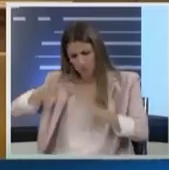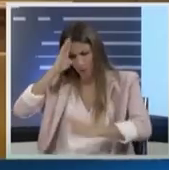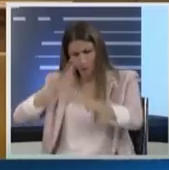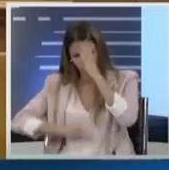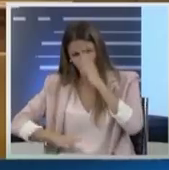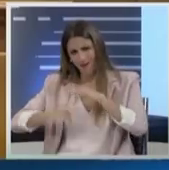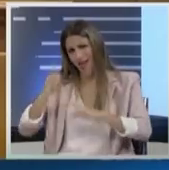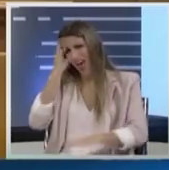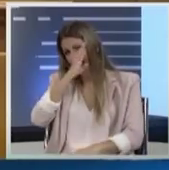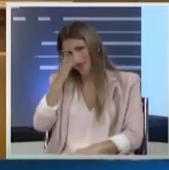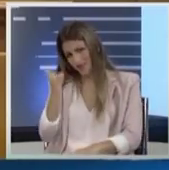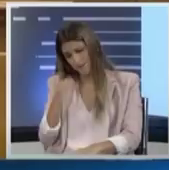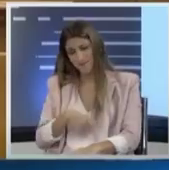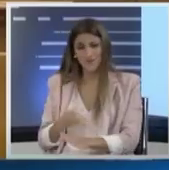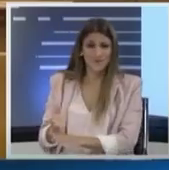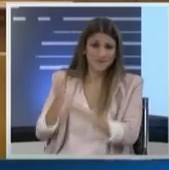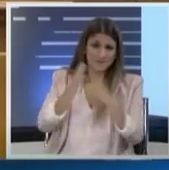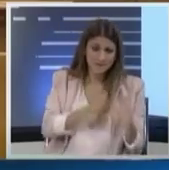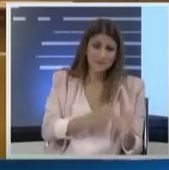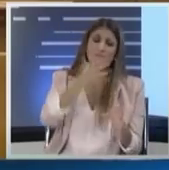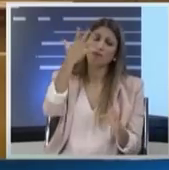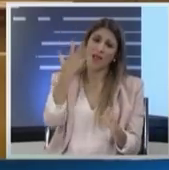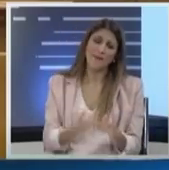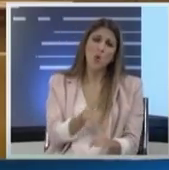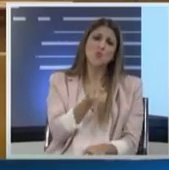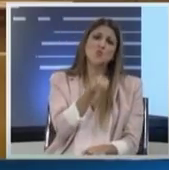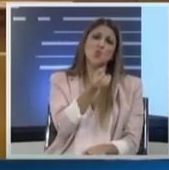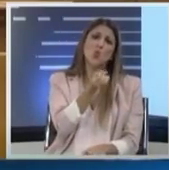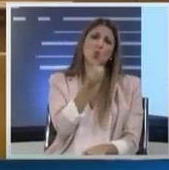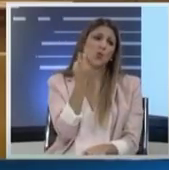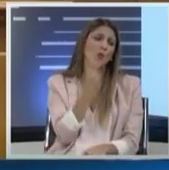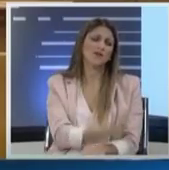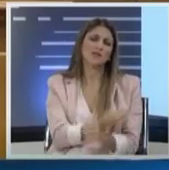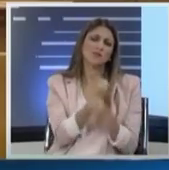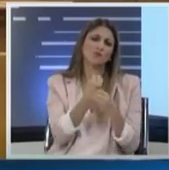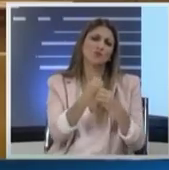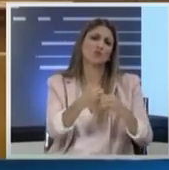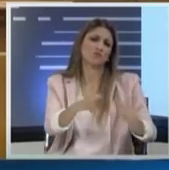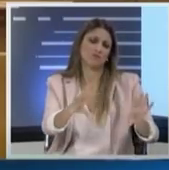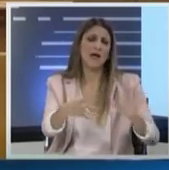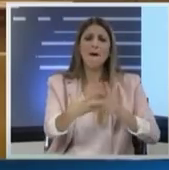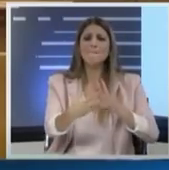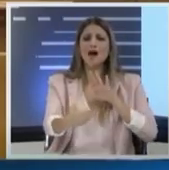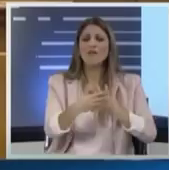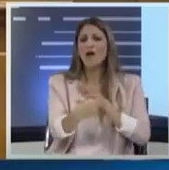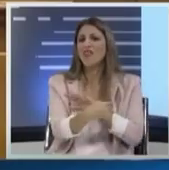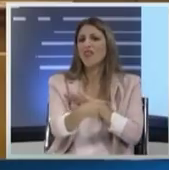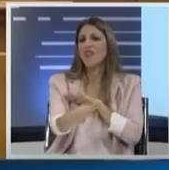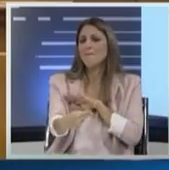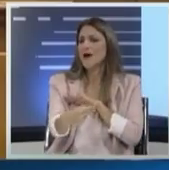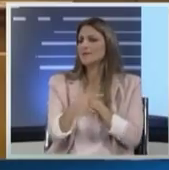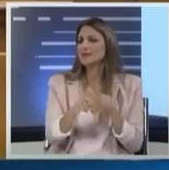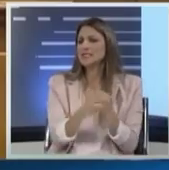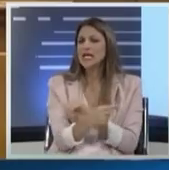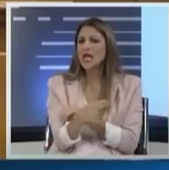νομίζω ότι ο τυχοδιοκτισμός είναι βασικό χαρακτηριστικό και στο μεγάλο θέμα, όπως είπε και ο Κλήτσος Τσακαλώτος πριν, το